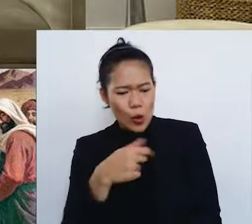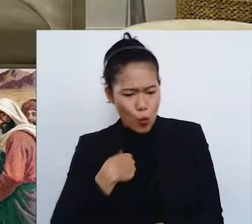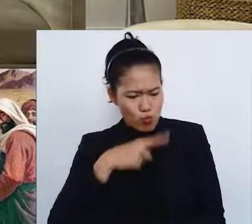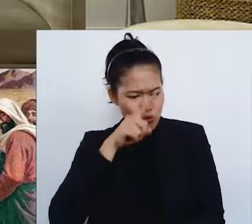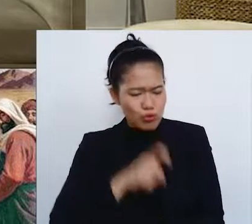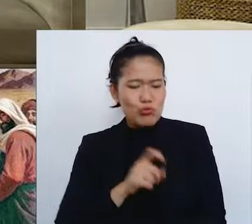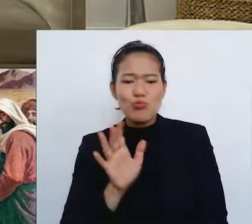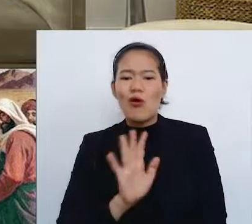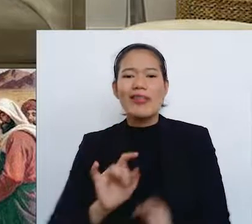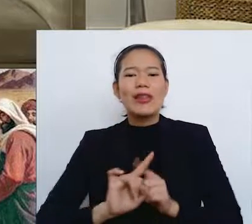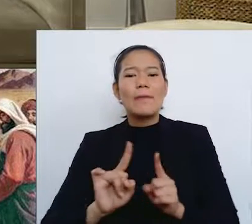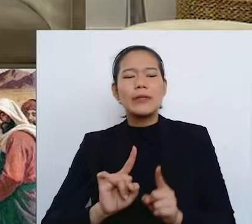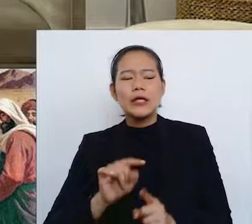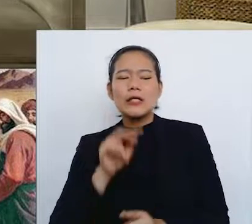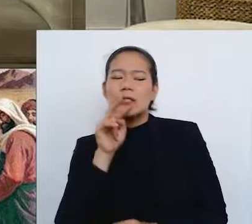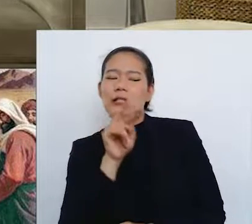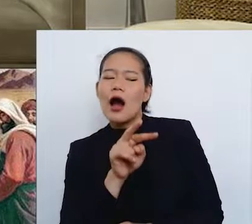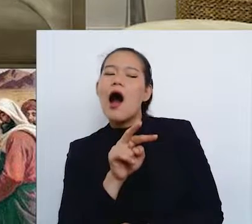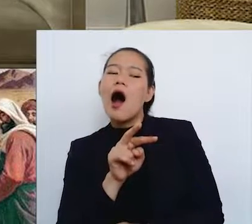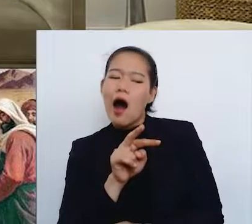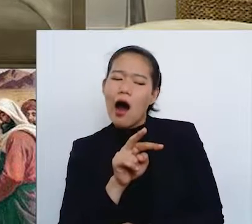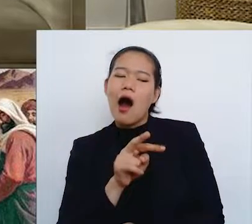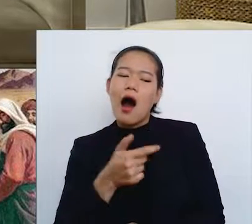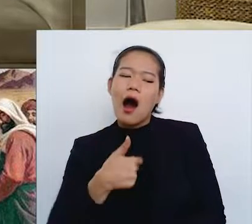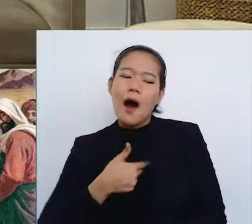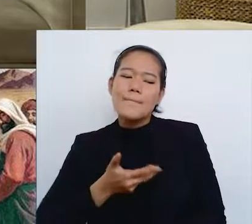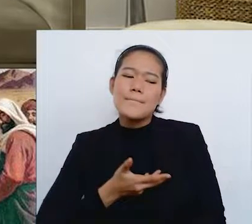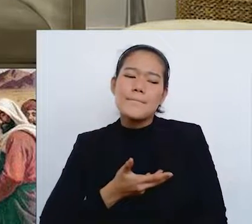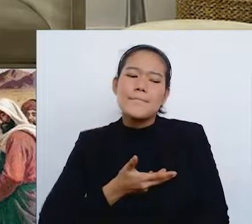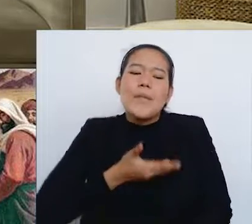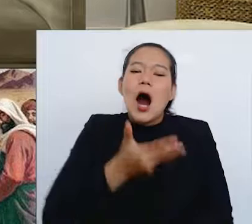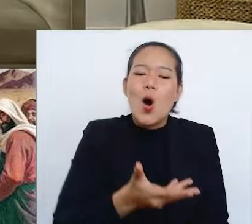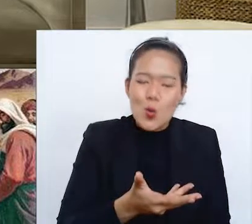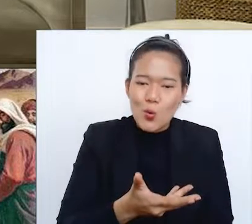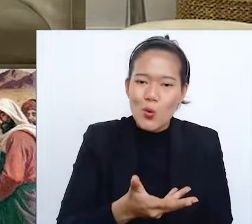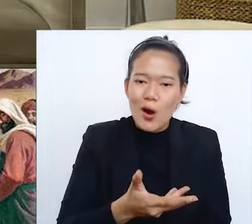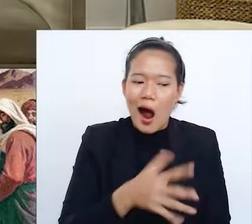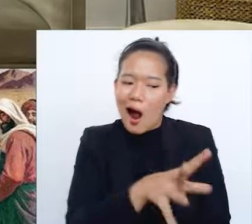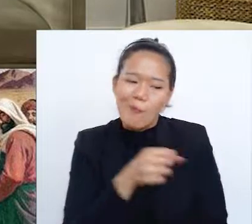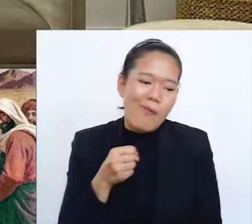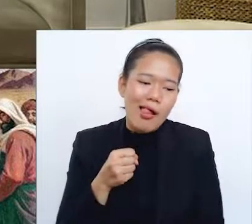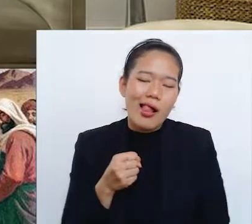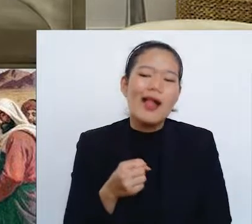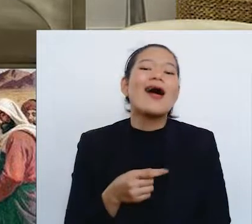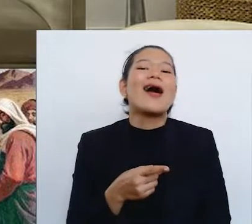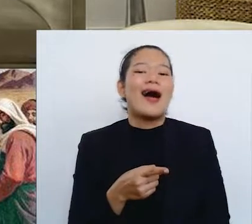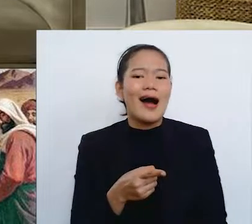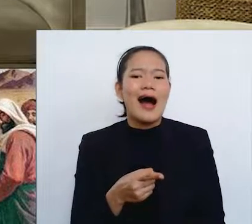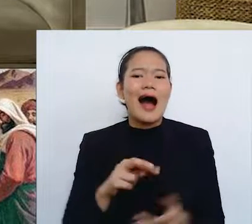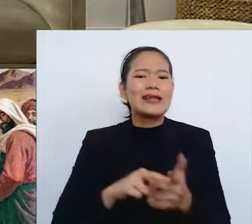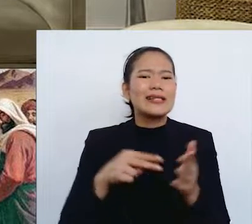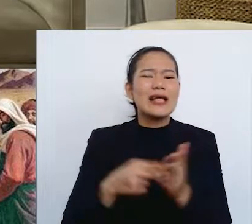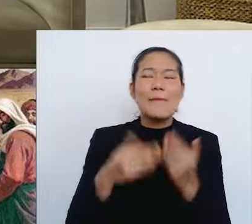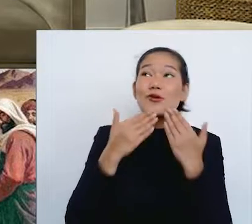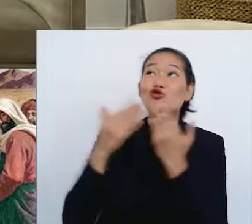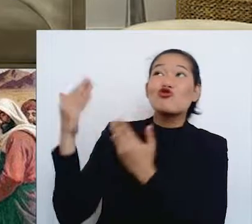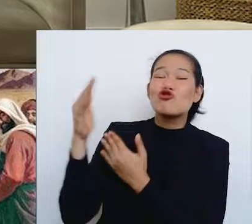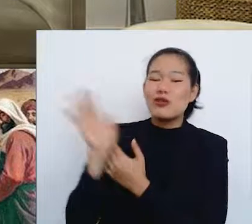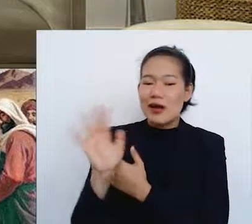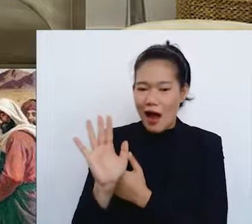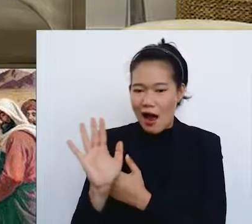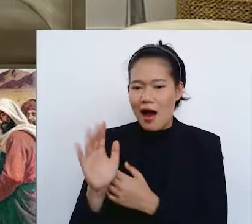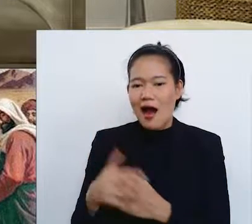segi kebutuhan, tetapi lebih dari segi keinginan. Ya, mereka tidak